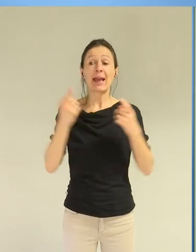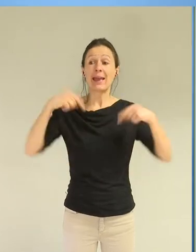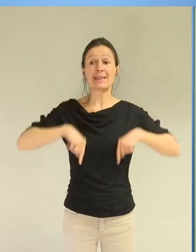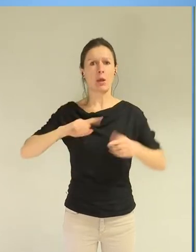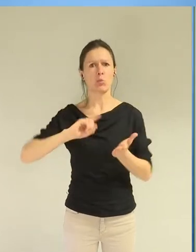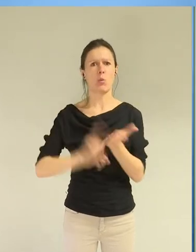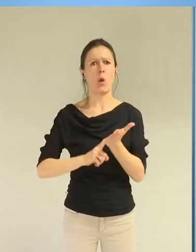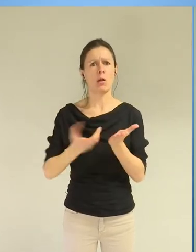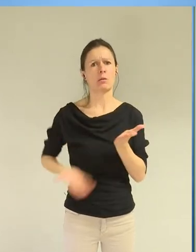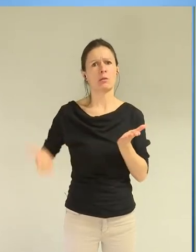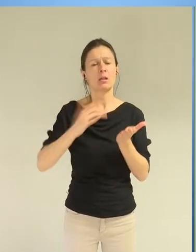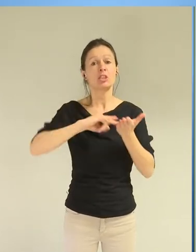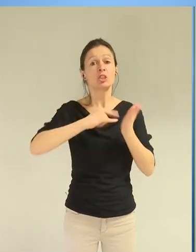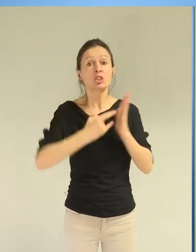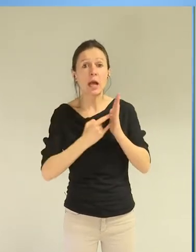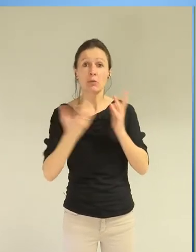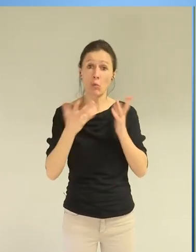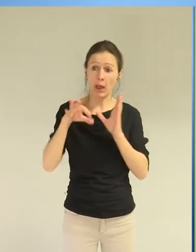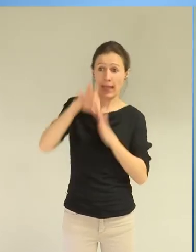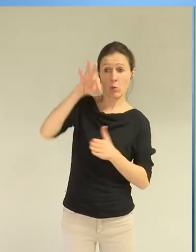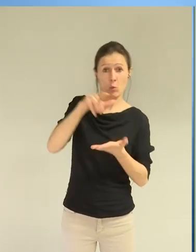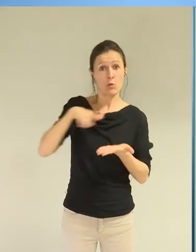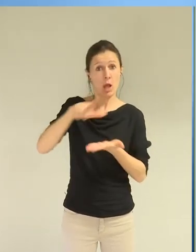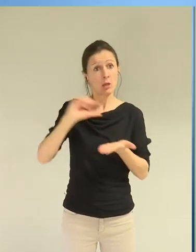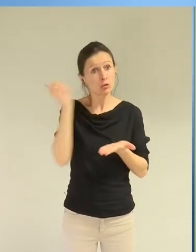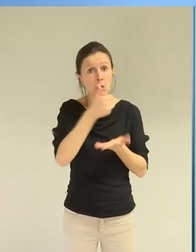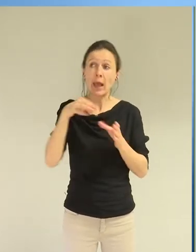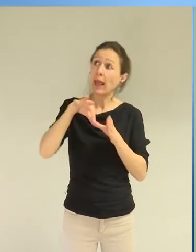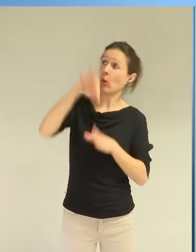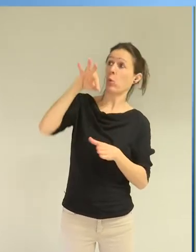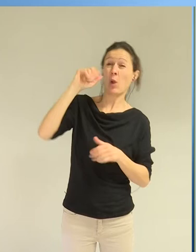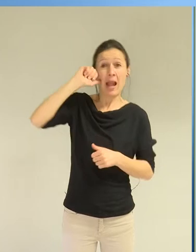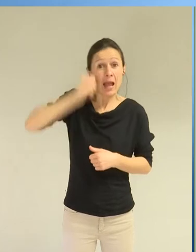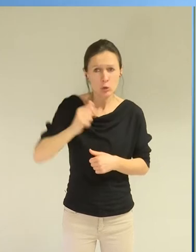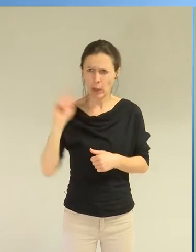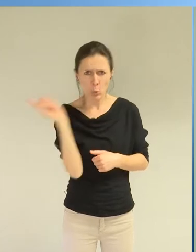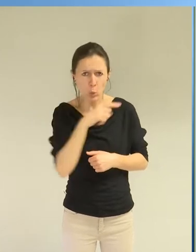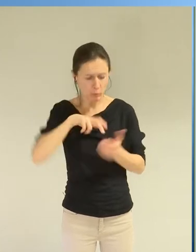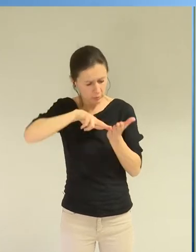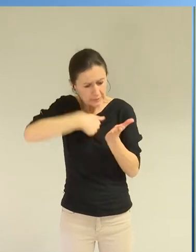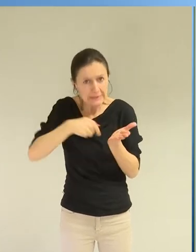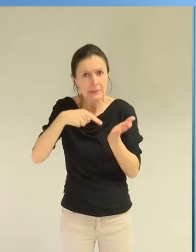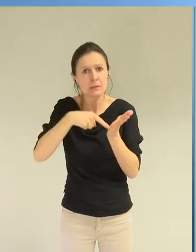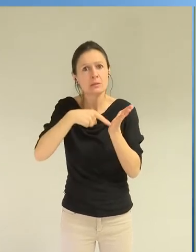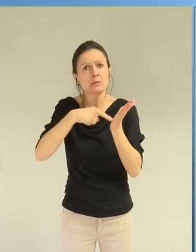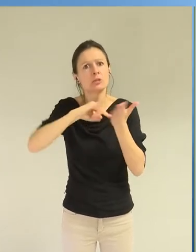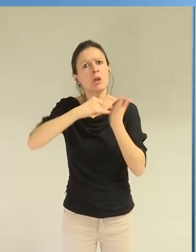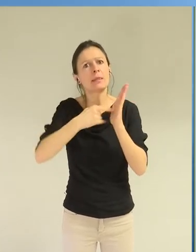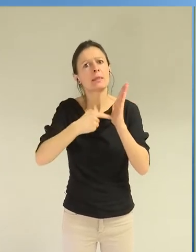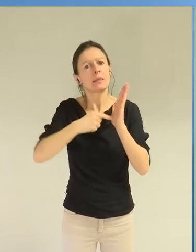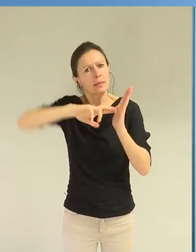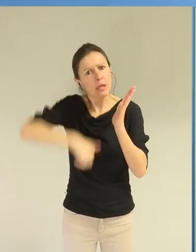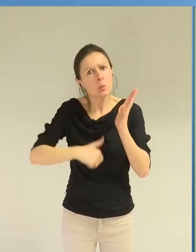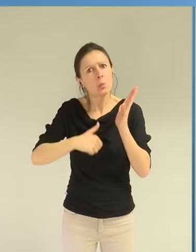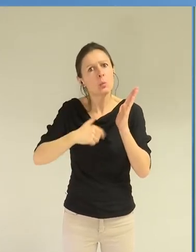local que chaque élu signe au lendemain de son élection chaque élu compris les élus